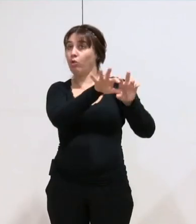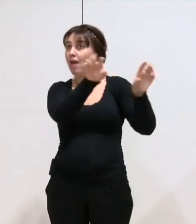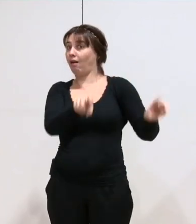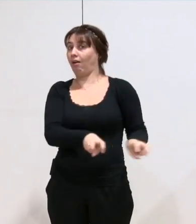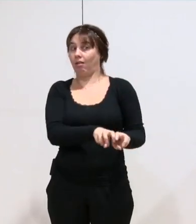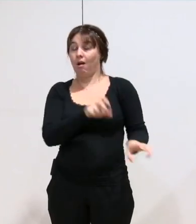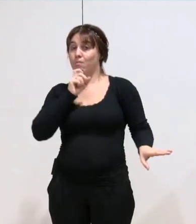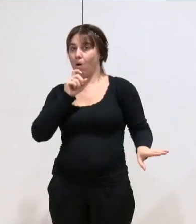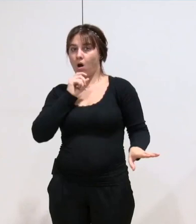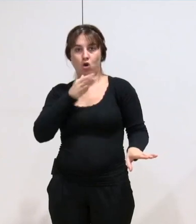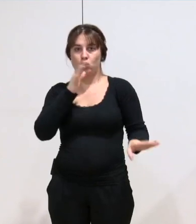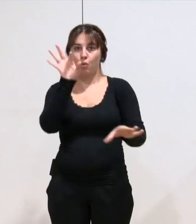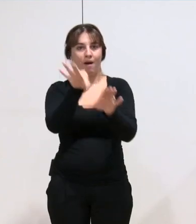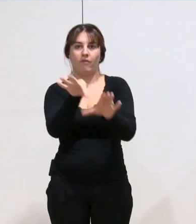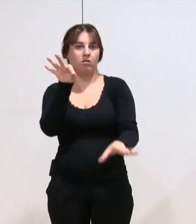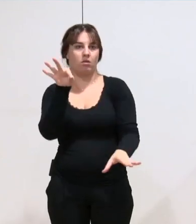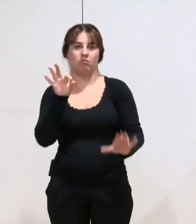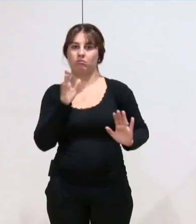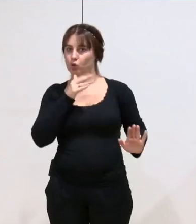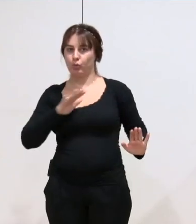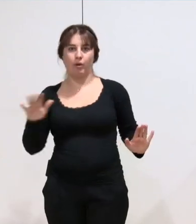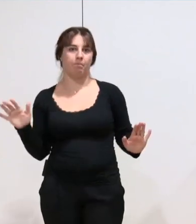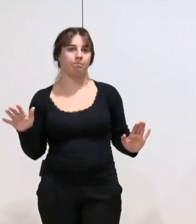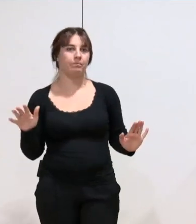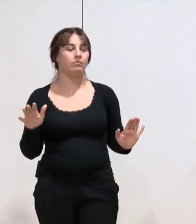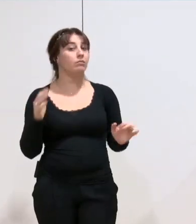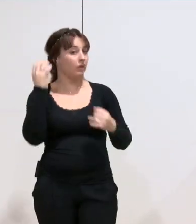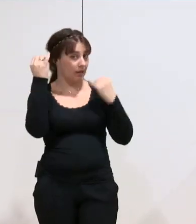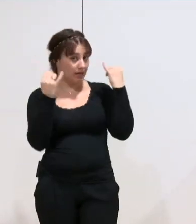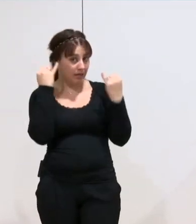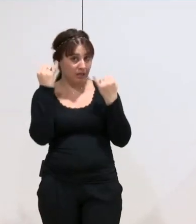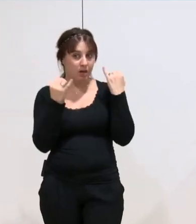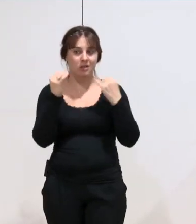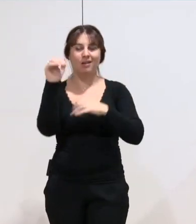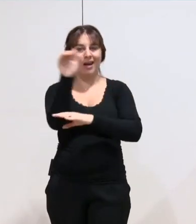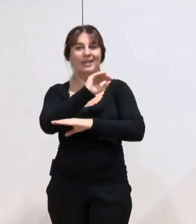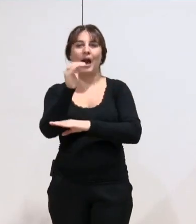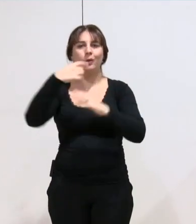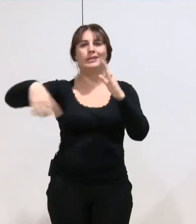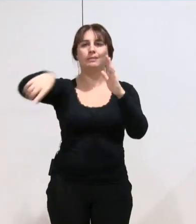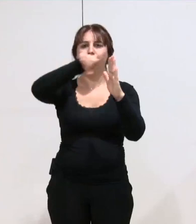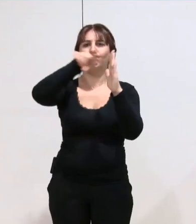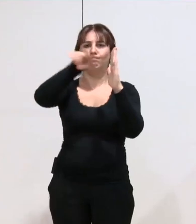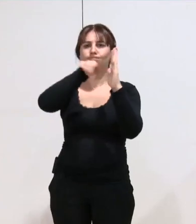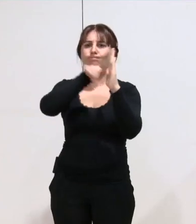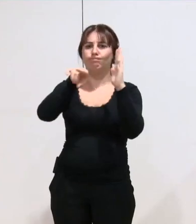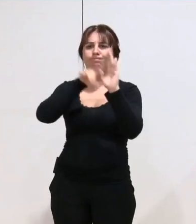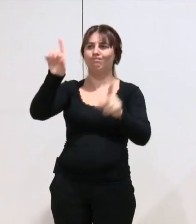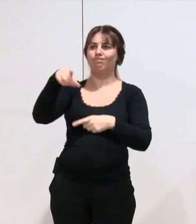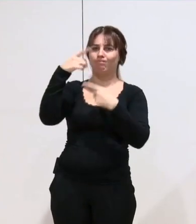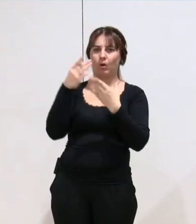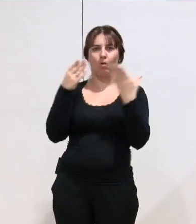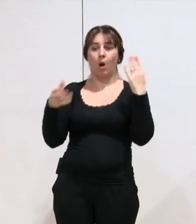pour cette opération qui, encore une fois, si elle n'est pas entourée des garanties qui ont été demandées, à savoir le retour à la